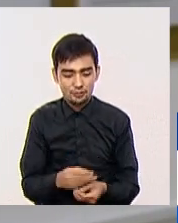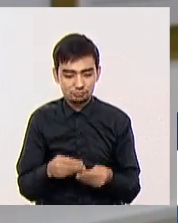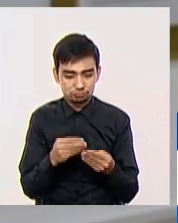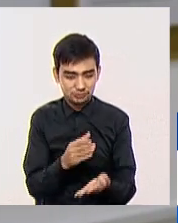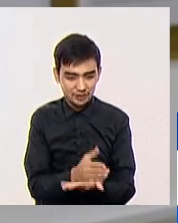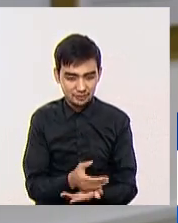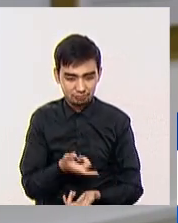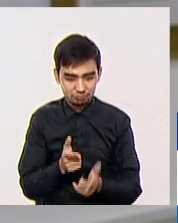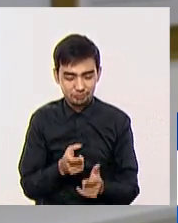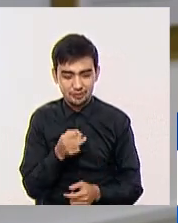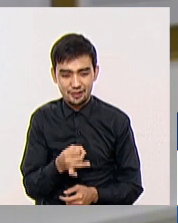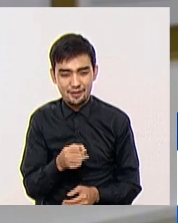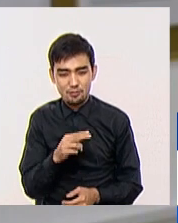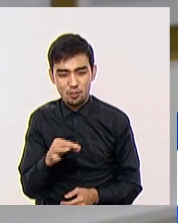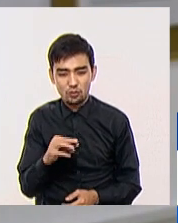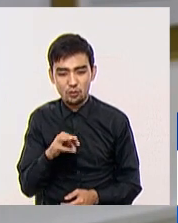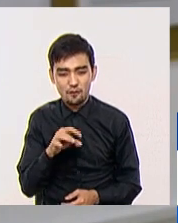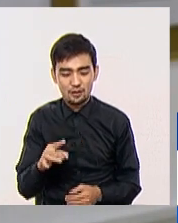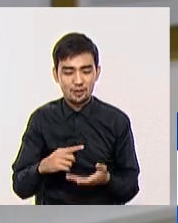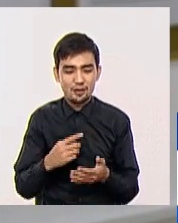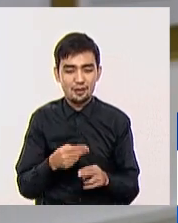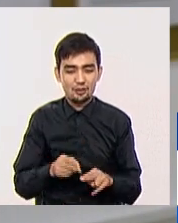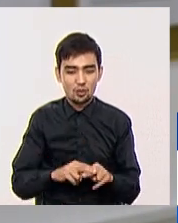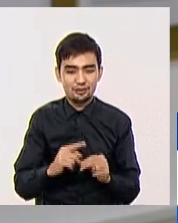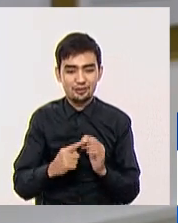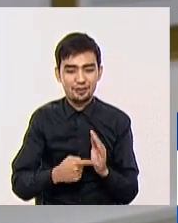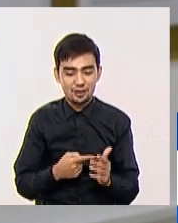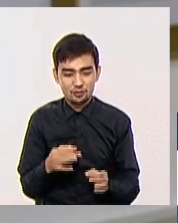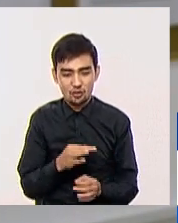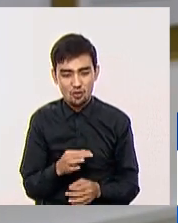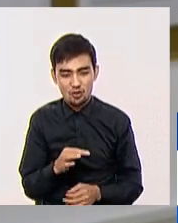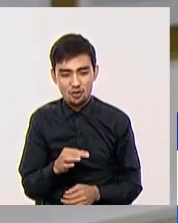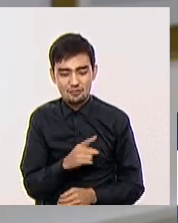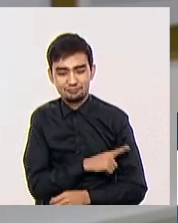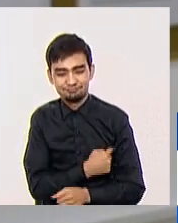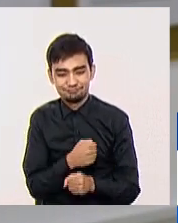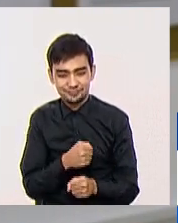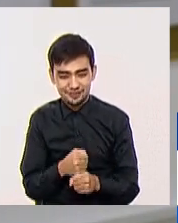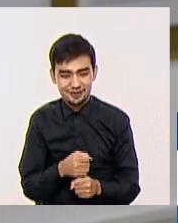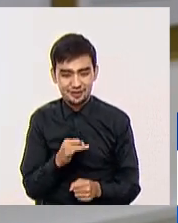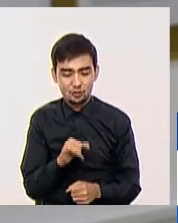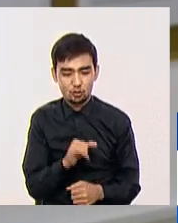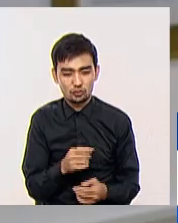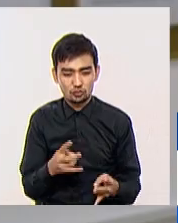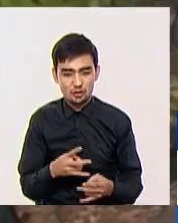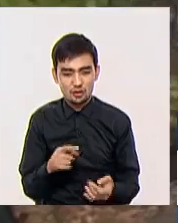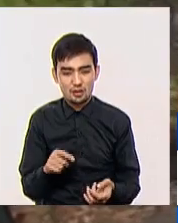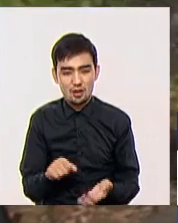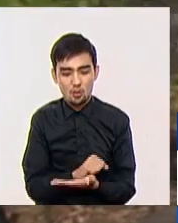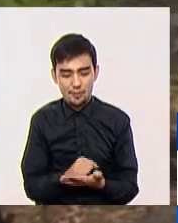том числе по товарам, которые требуются, относятся к медицинским изделиям, у них должна быть сертификат